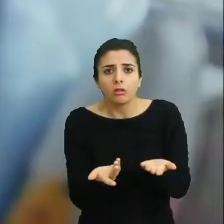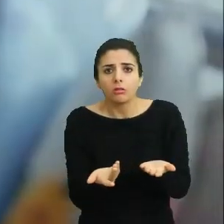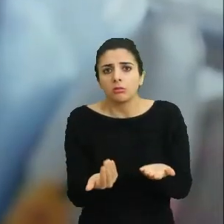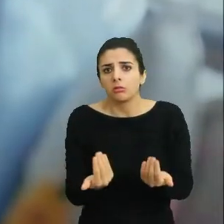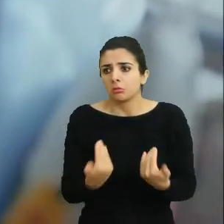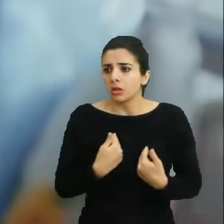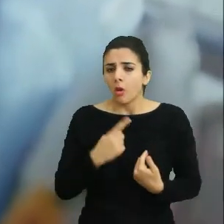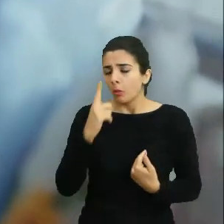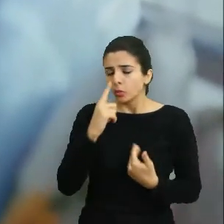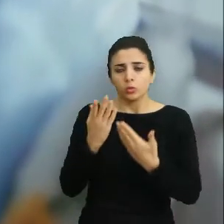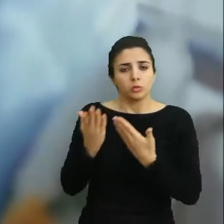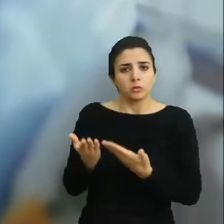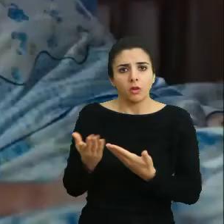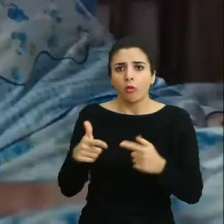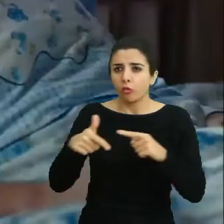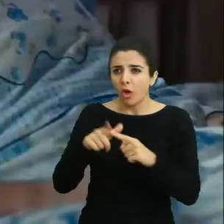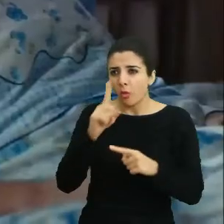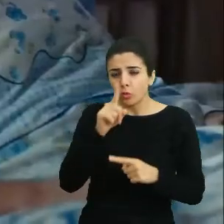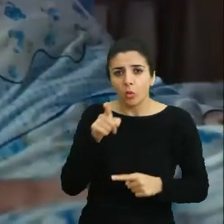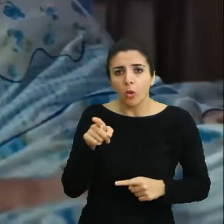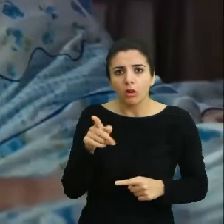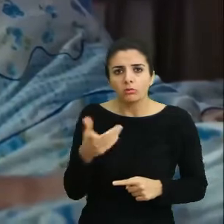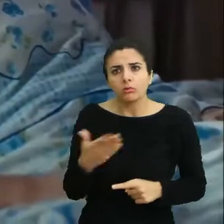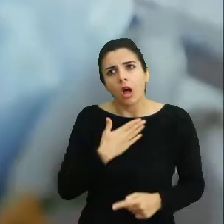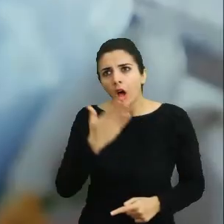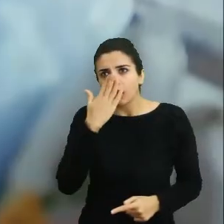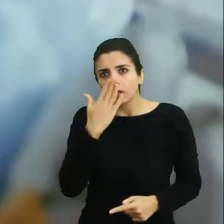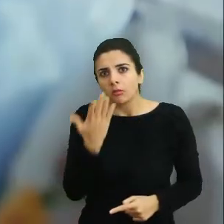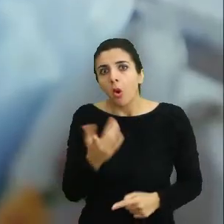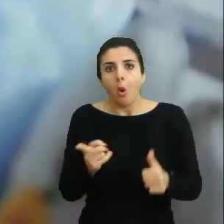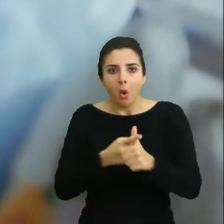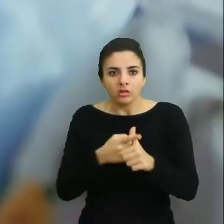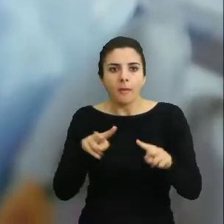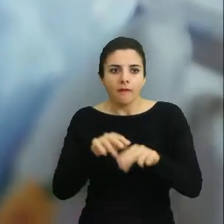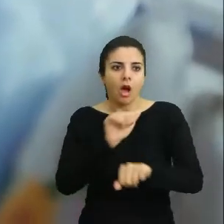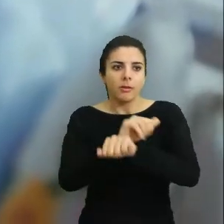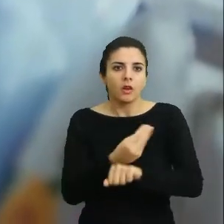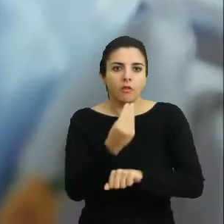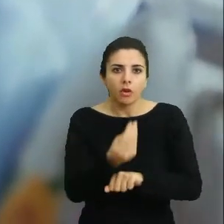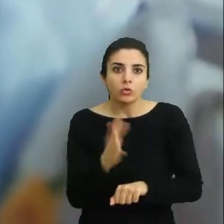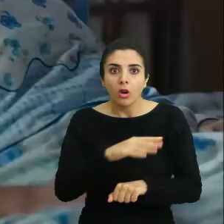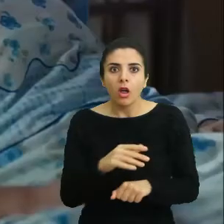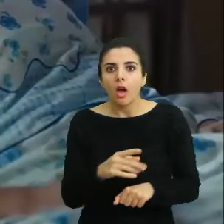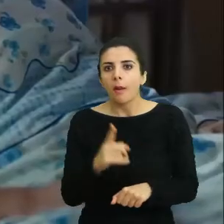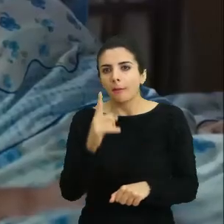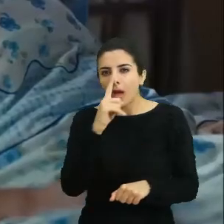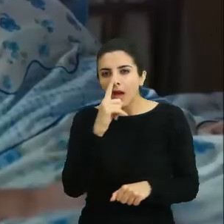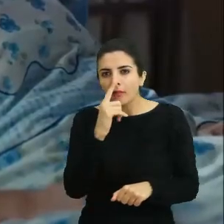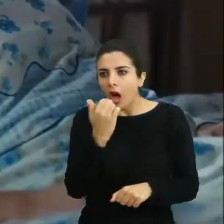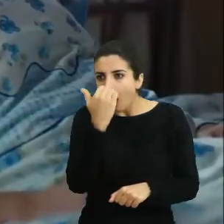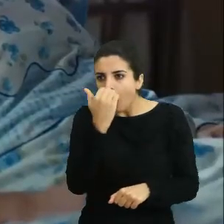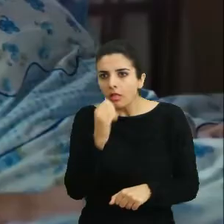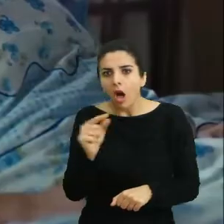Hele bizim müdür, Fuat müdür, önce Merve'yi içeri attırıyor. Ondan sonra Merve'yi uyan tek kan o adamda